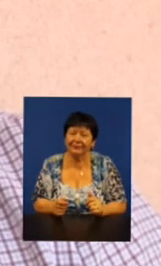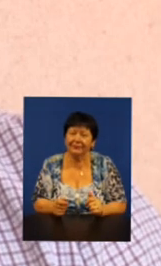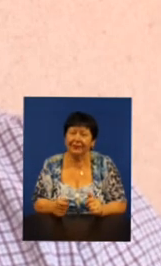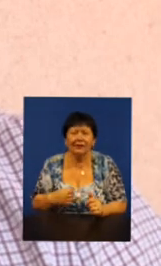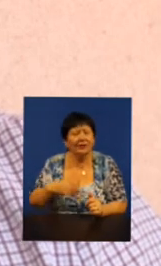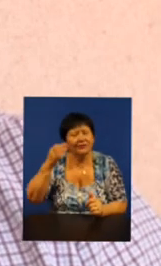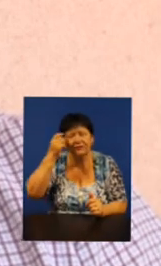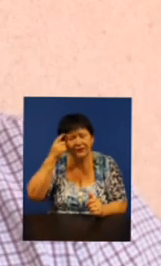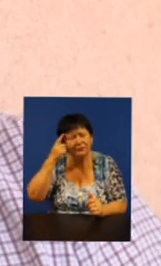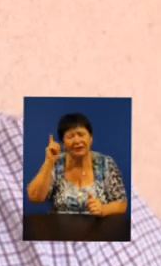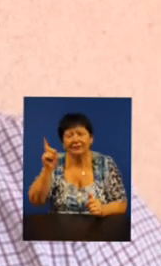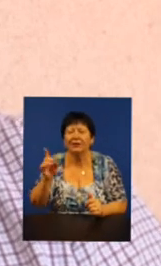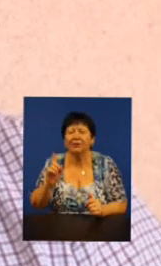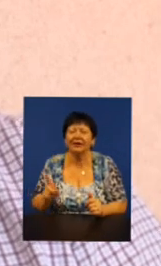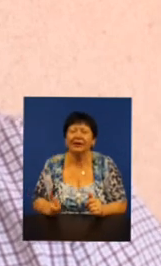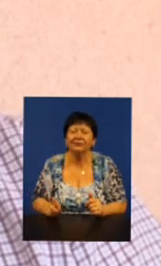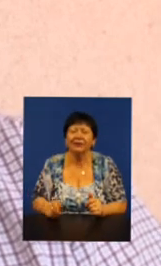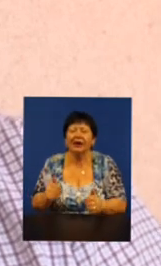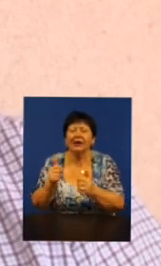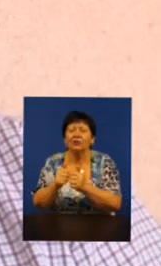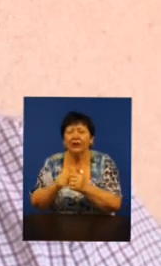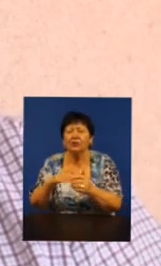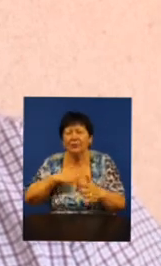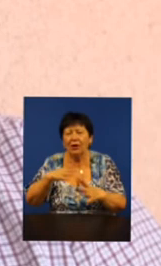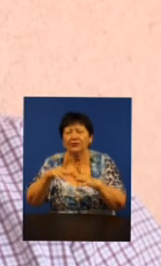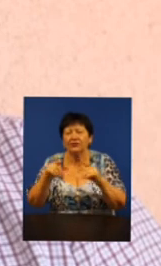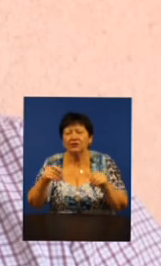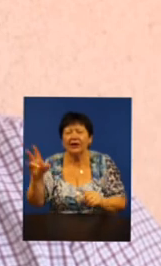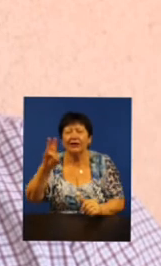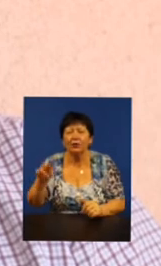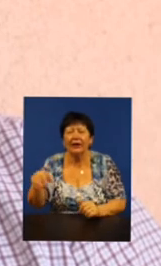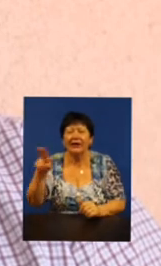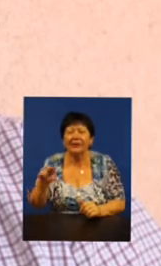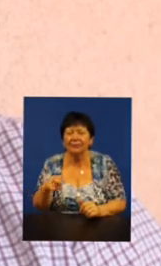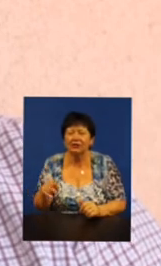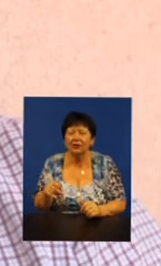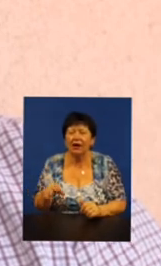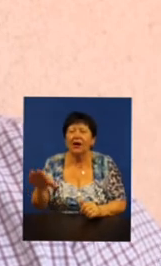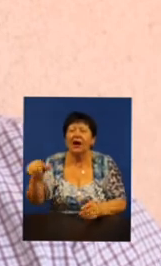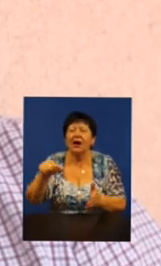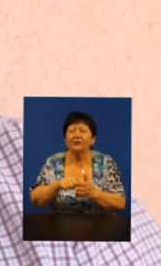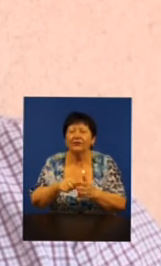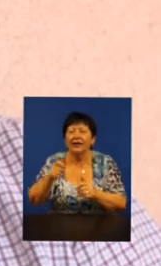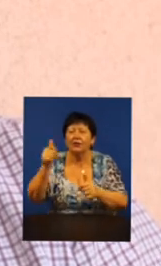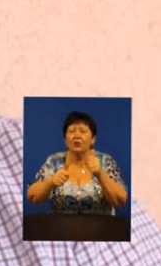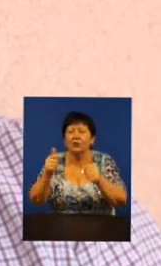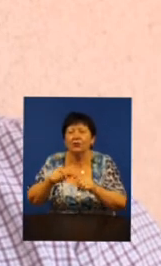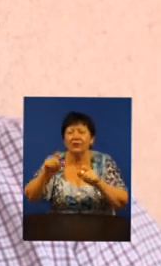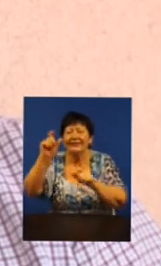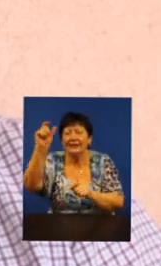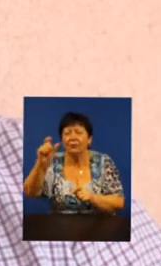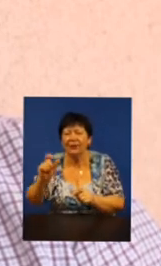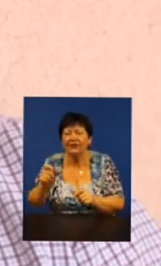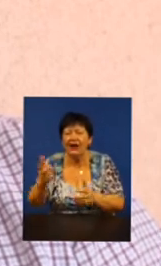Țin minte bine că colegul meu de școală, Nicolae Dabija, a participat la concursul de poezie și evident a